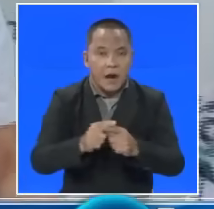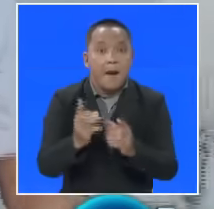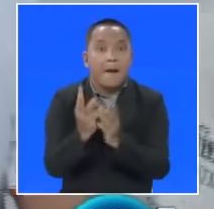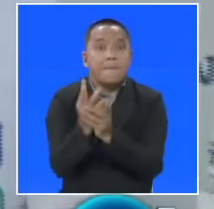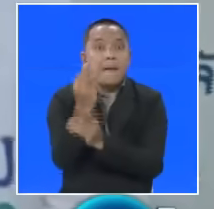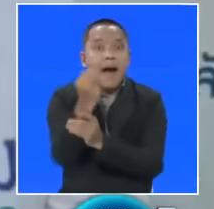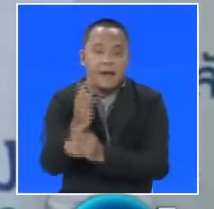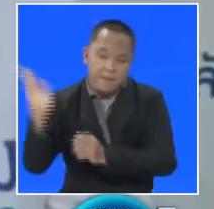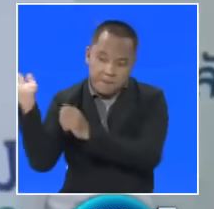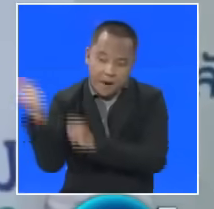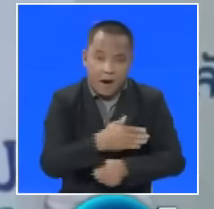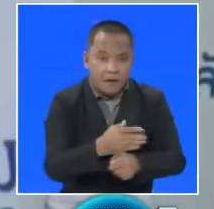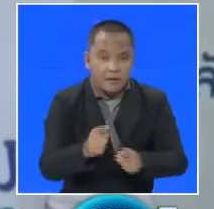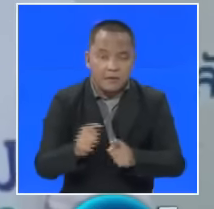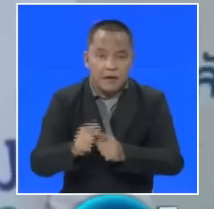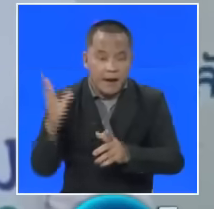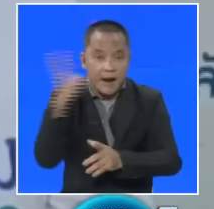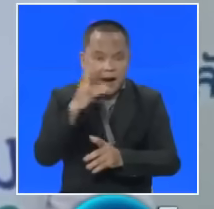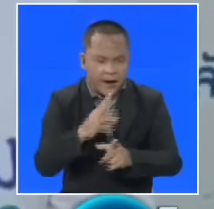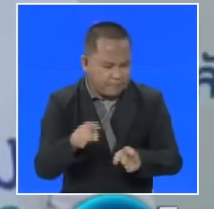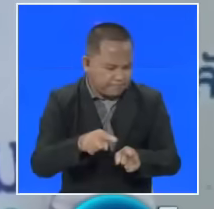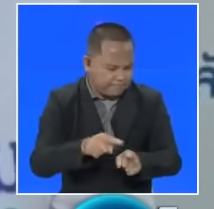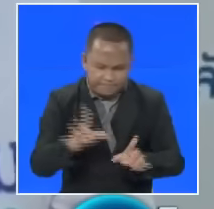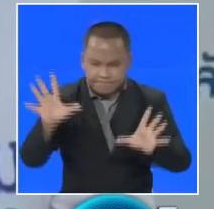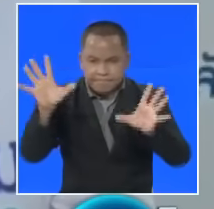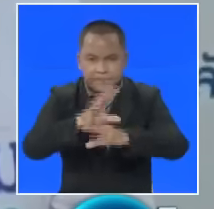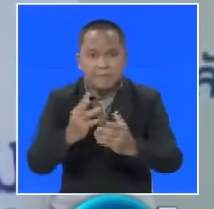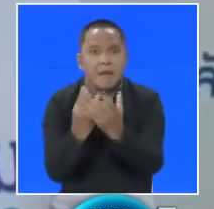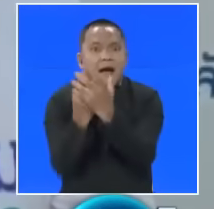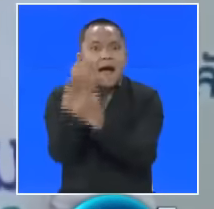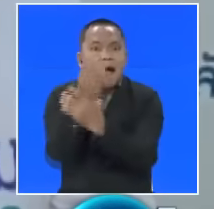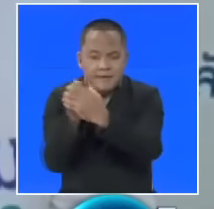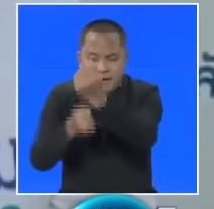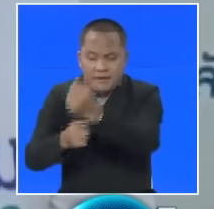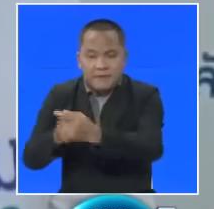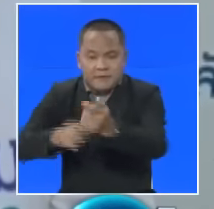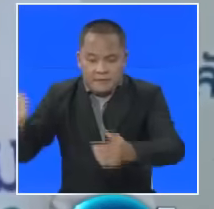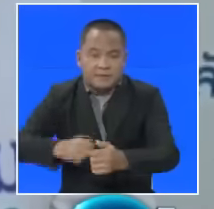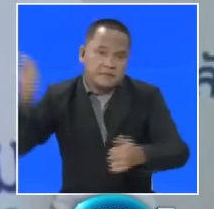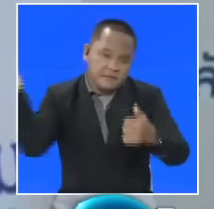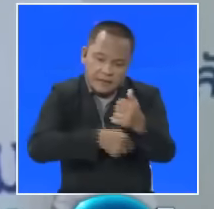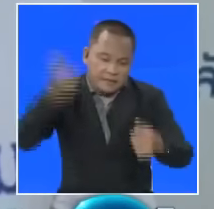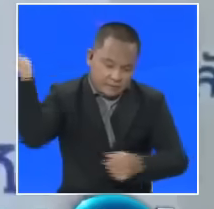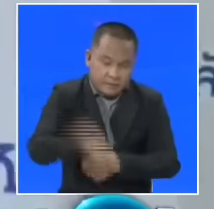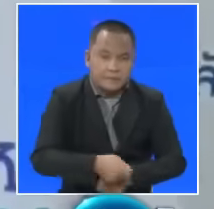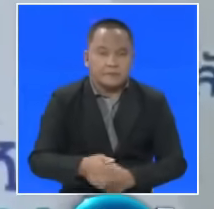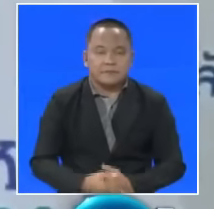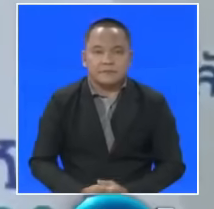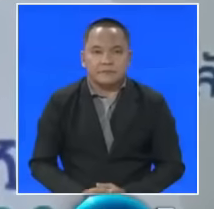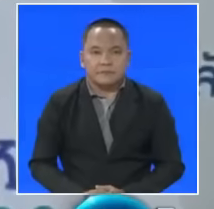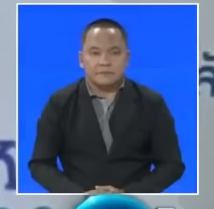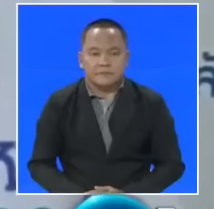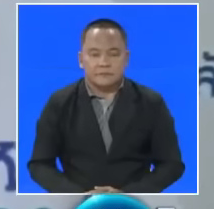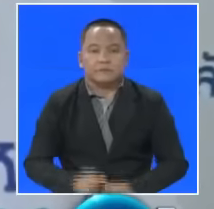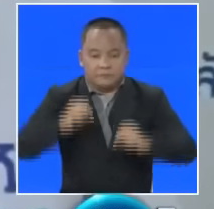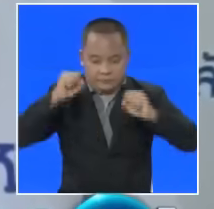ผ่นไม้ฟาดแล้วก็เขาก็ไปหาพวกท่อนไม้ขวานอะไรมาตี คุณชัยชนะ